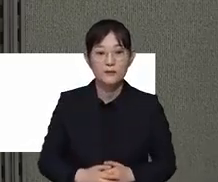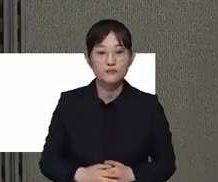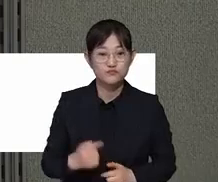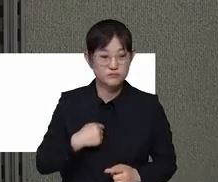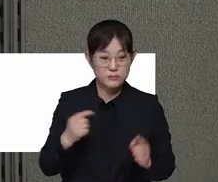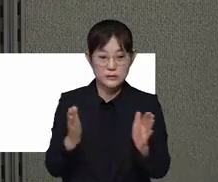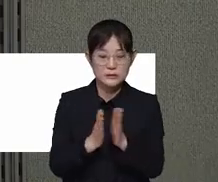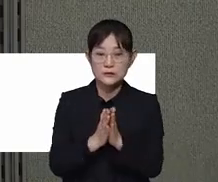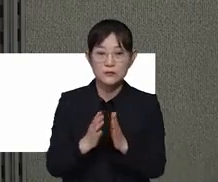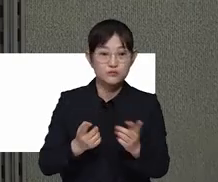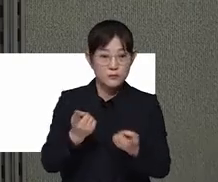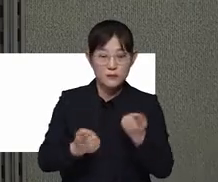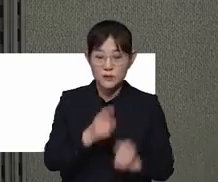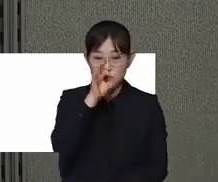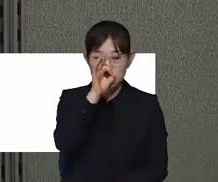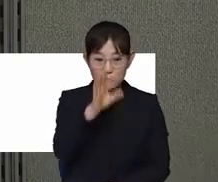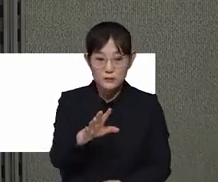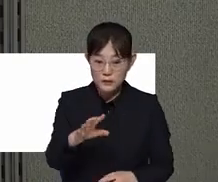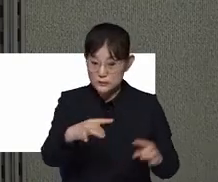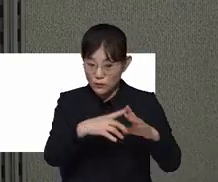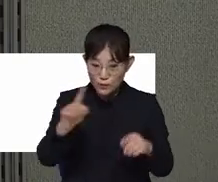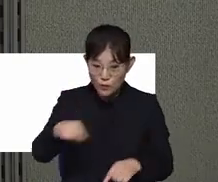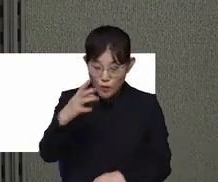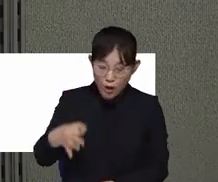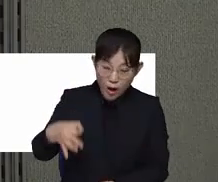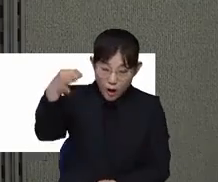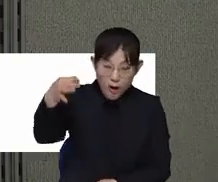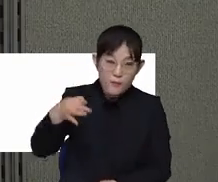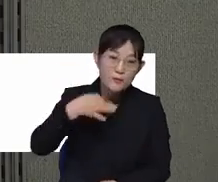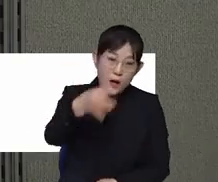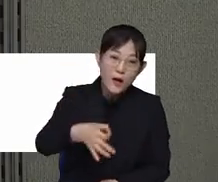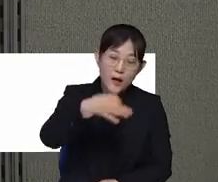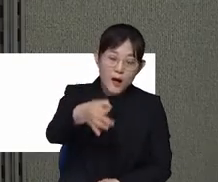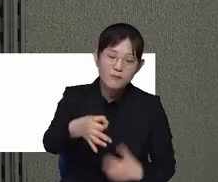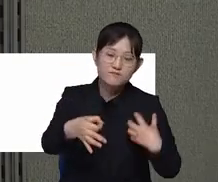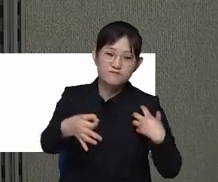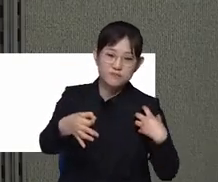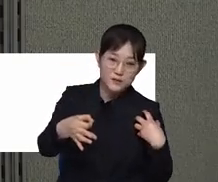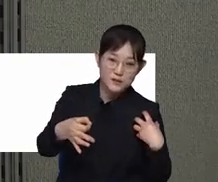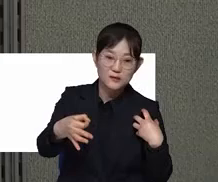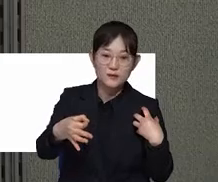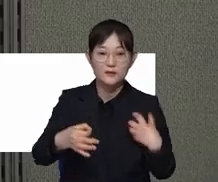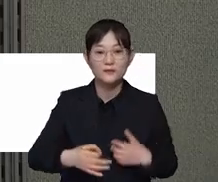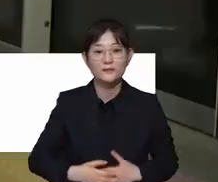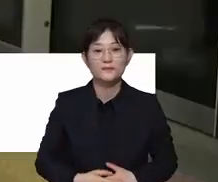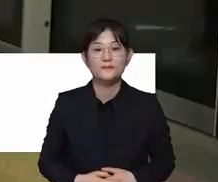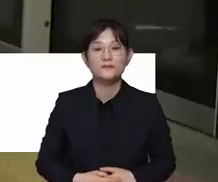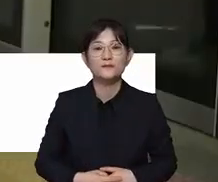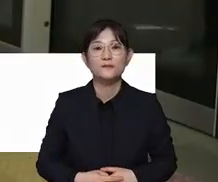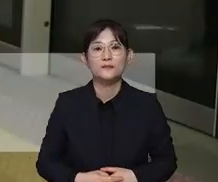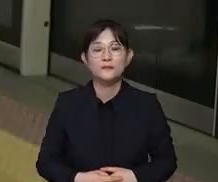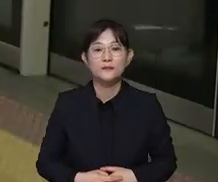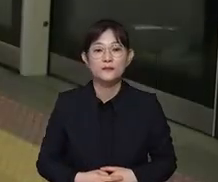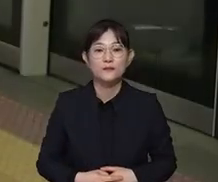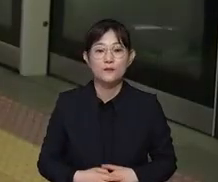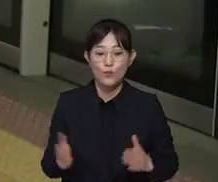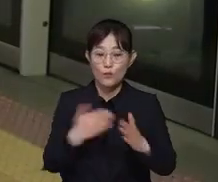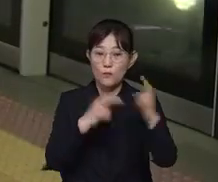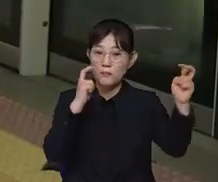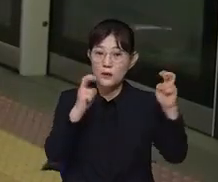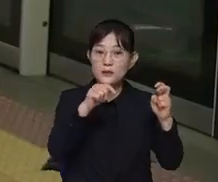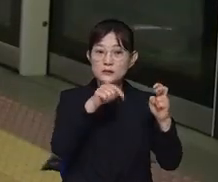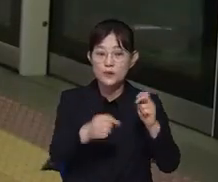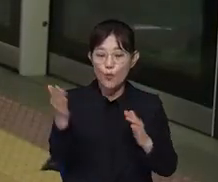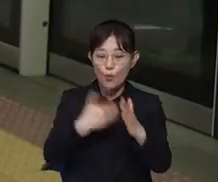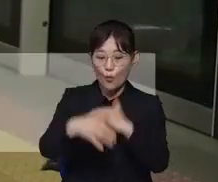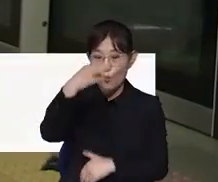없음에도 불구하고 이제 전기요금 오르면 이제 저희만 이제 갈수록 이제 상황도 어려워지고요. 공사 측은